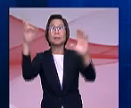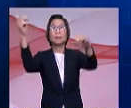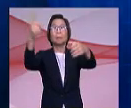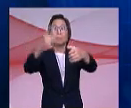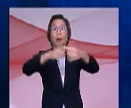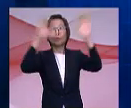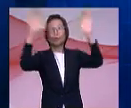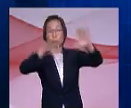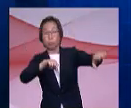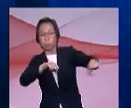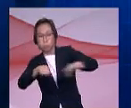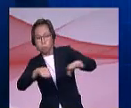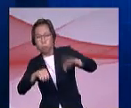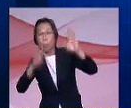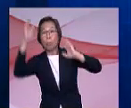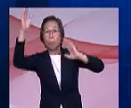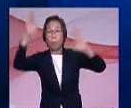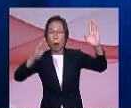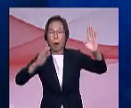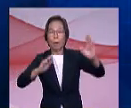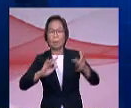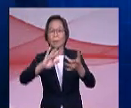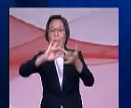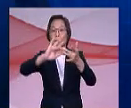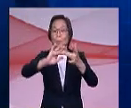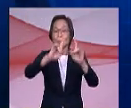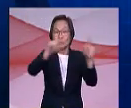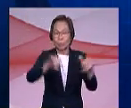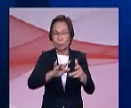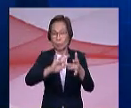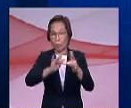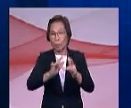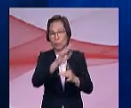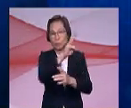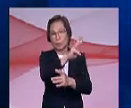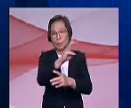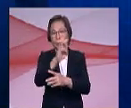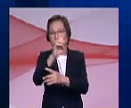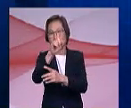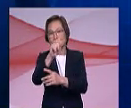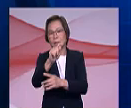dan gempa bumi seluruh negara, sila layari laman sesawang kami di